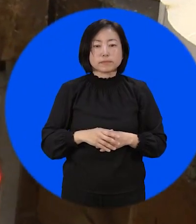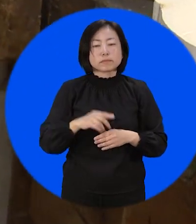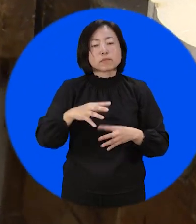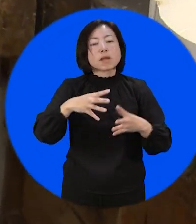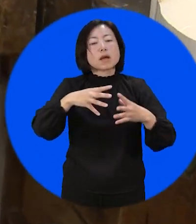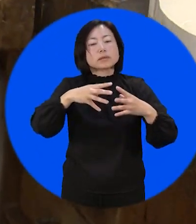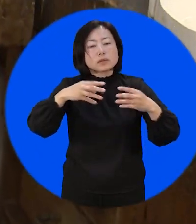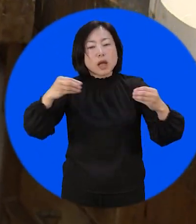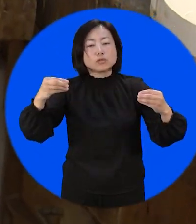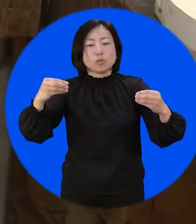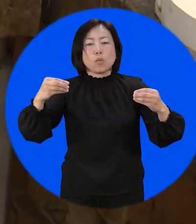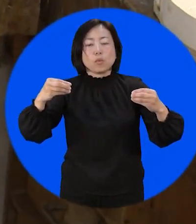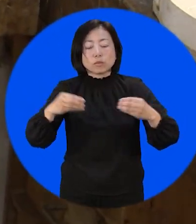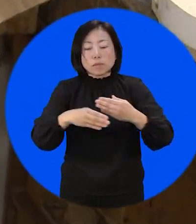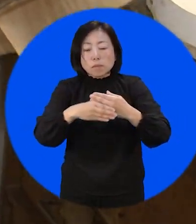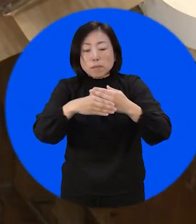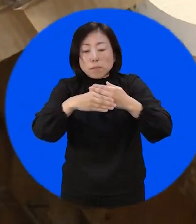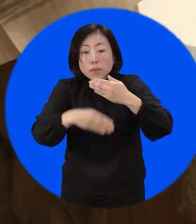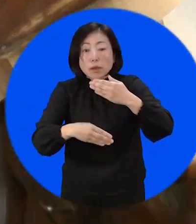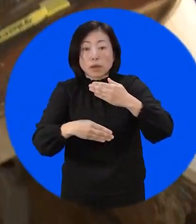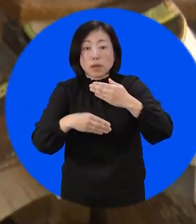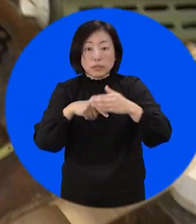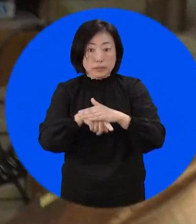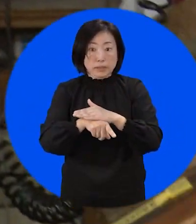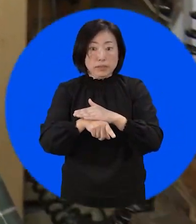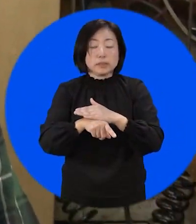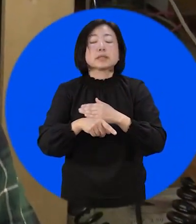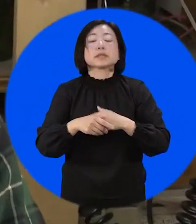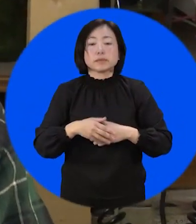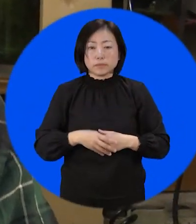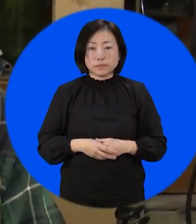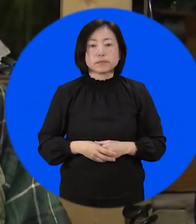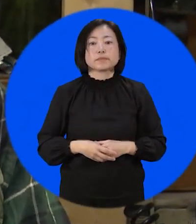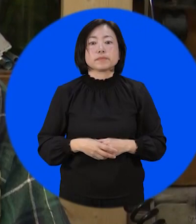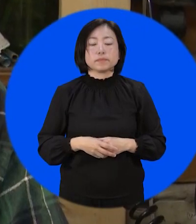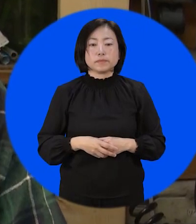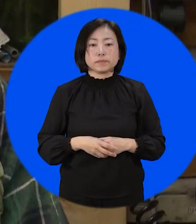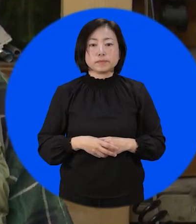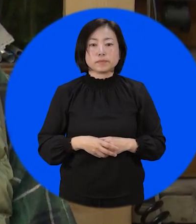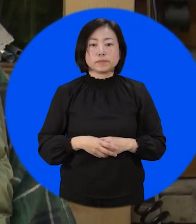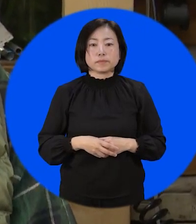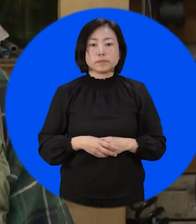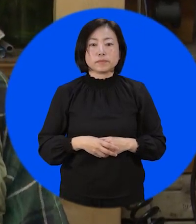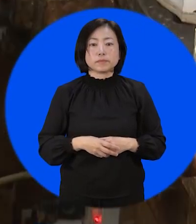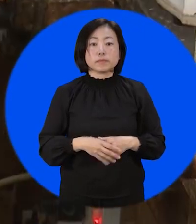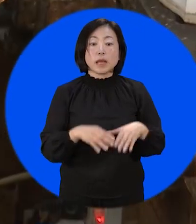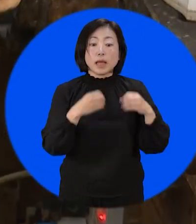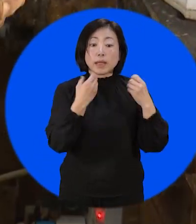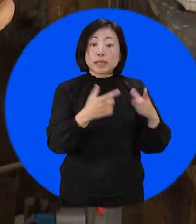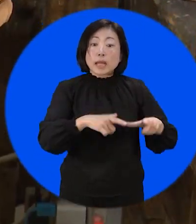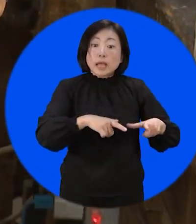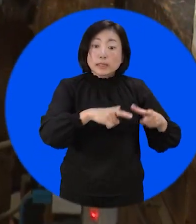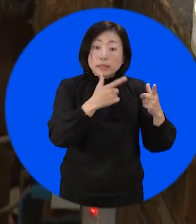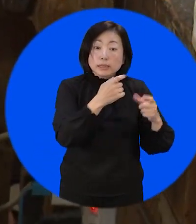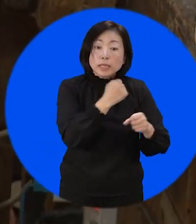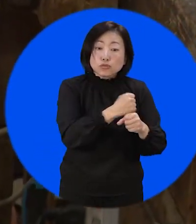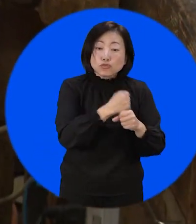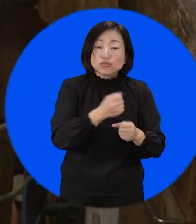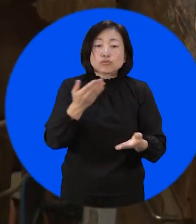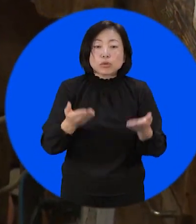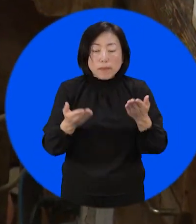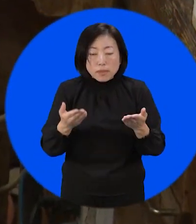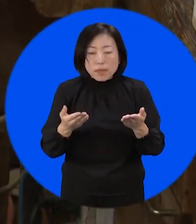乾燥して酸化してるんです、 はい、 だから普通の新しい木で作るより